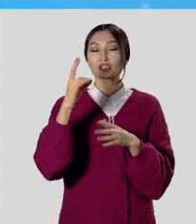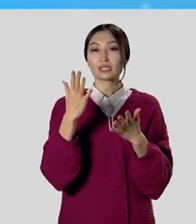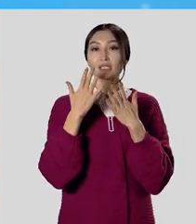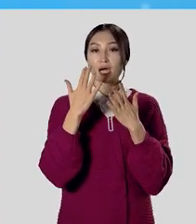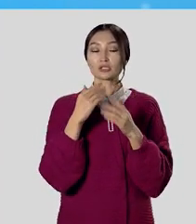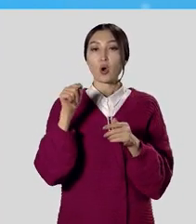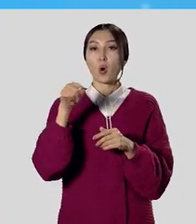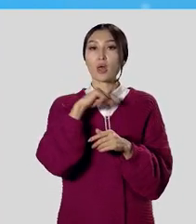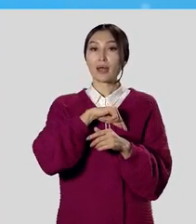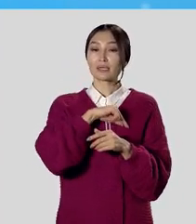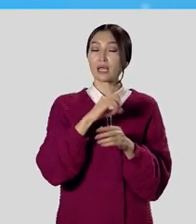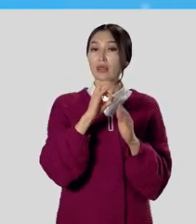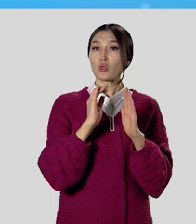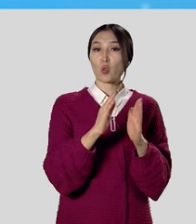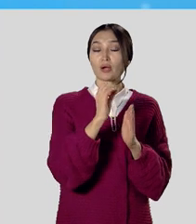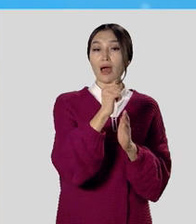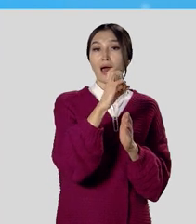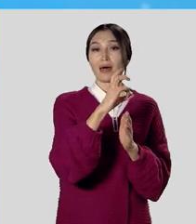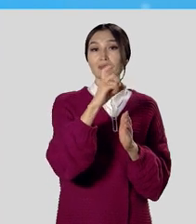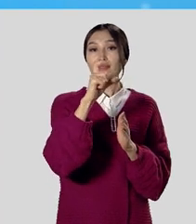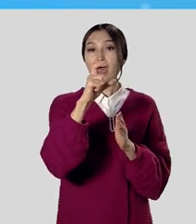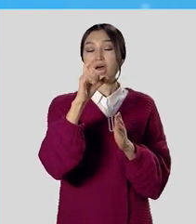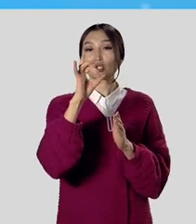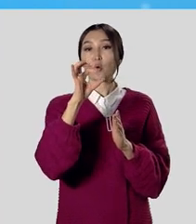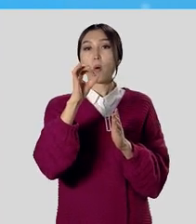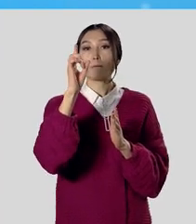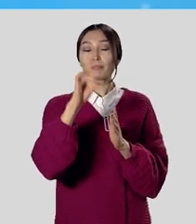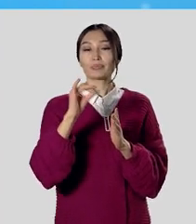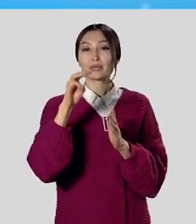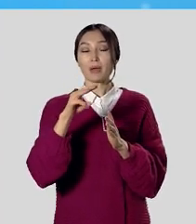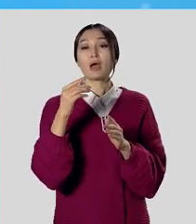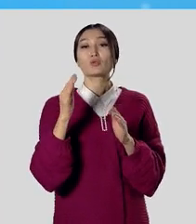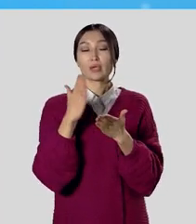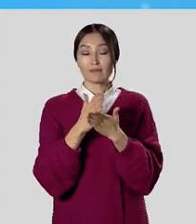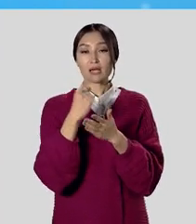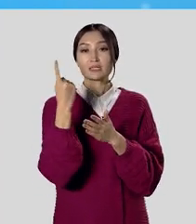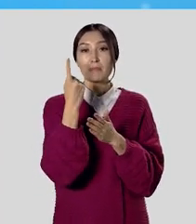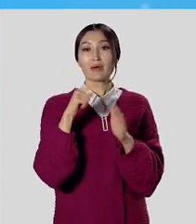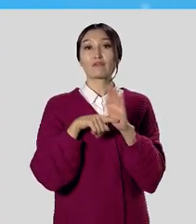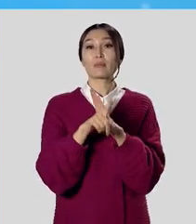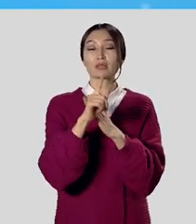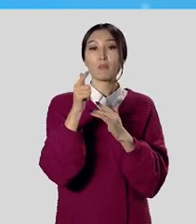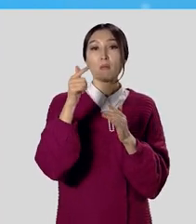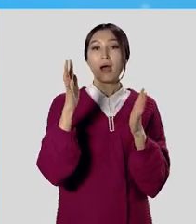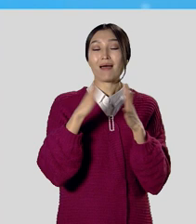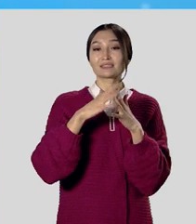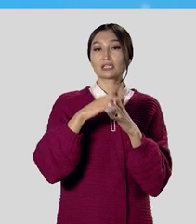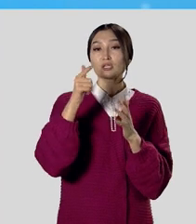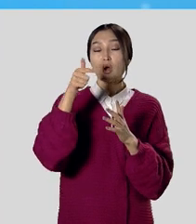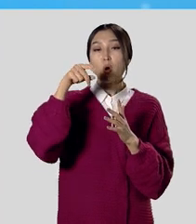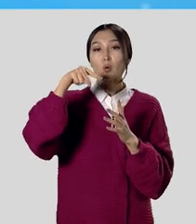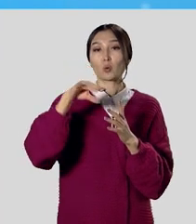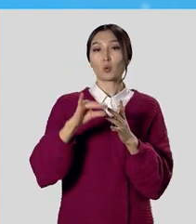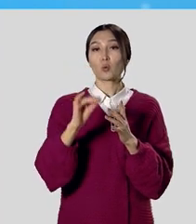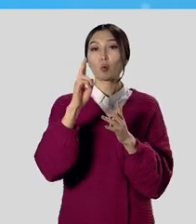только для анаэробных организмов, но является и первым этапом окисления глюкозы у